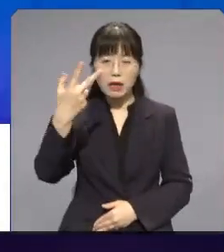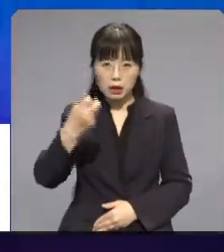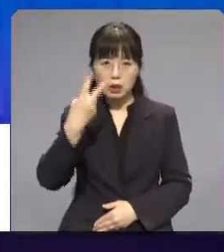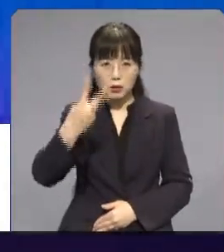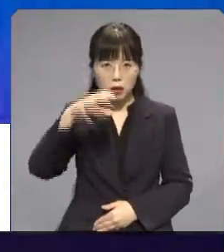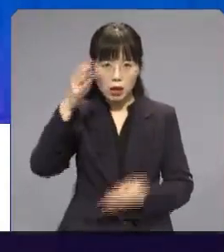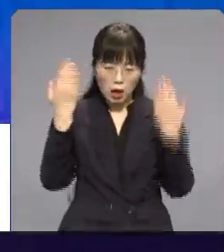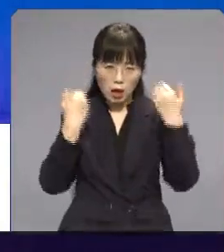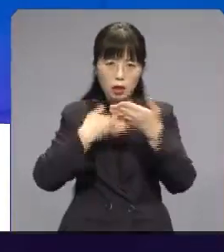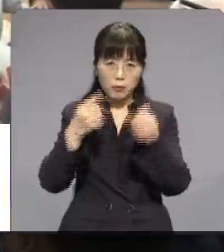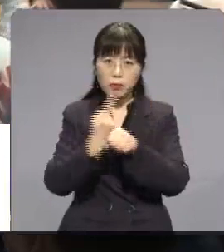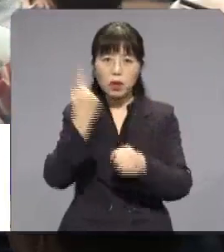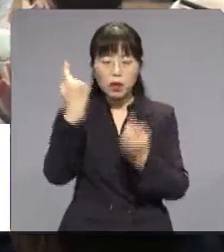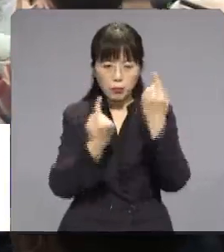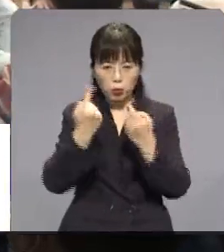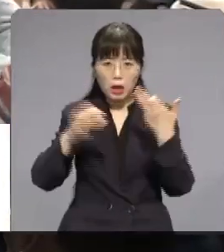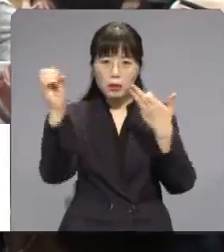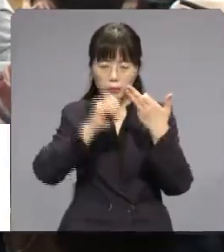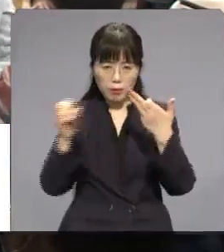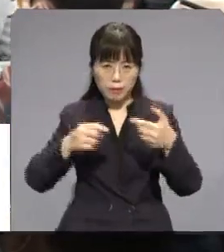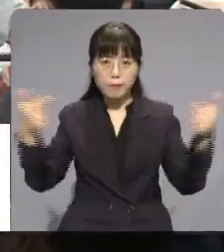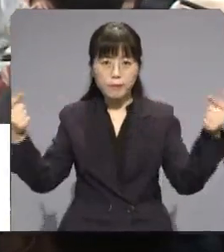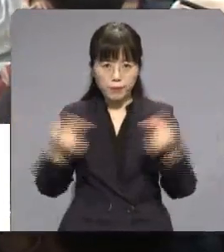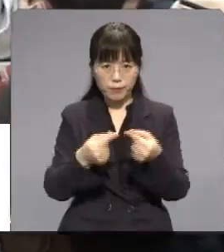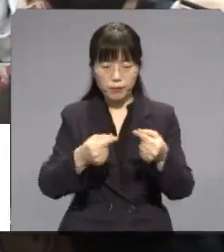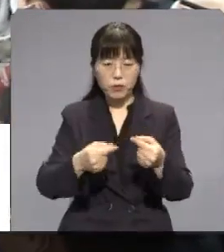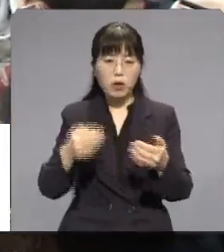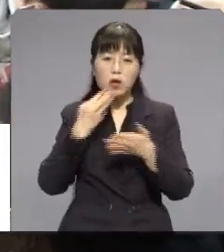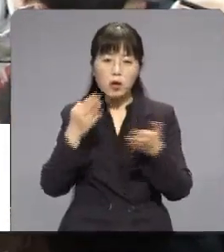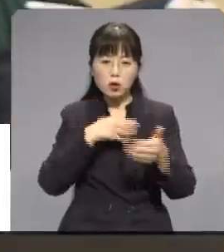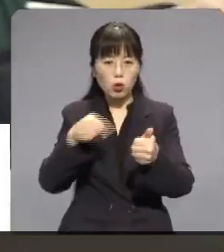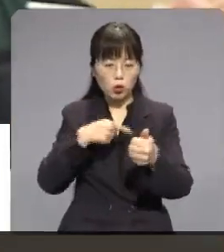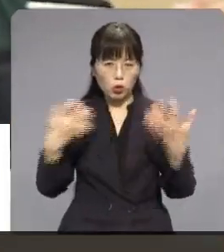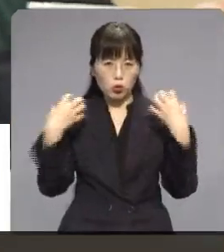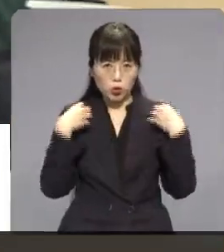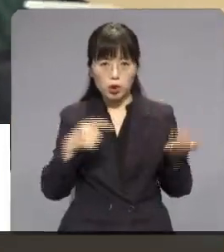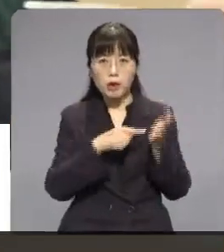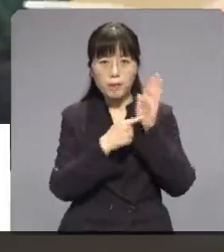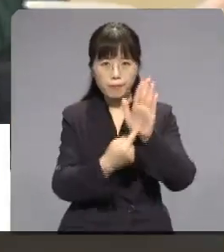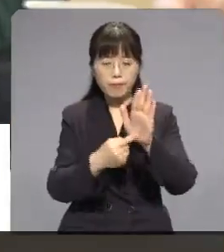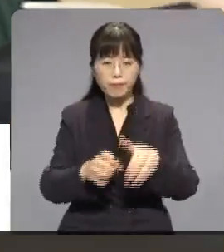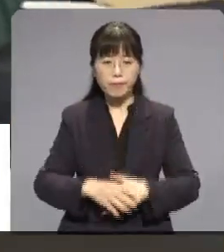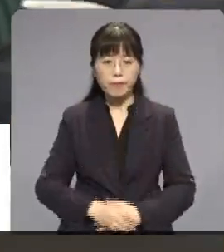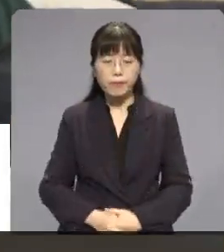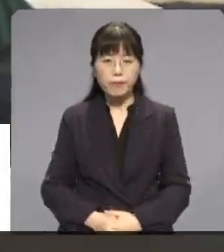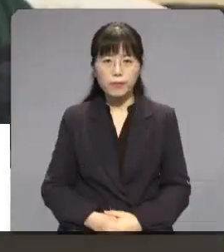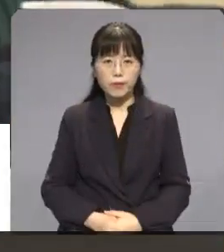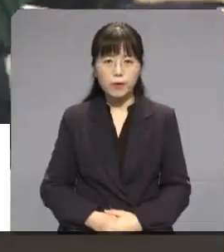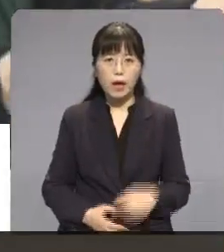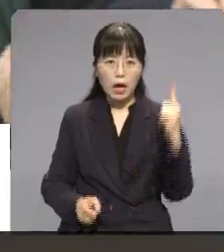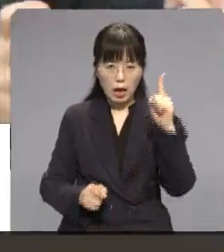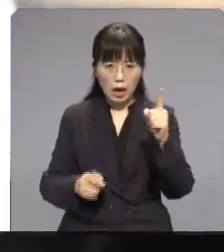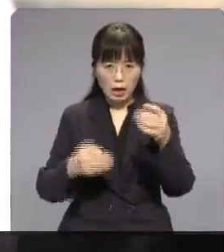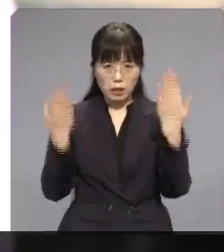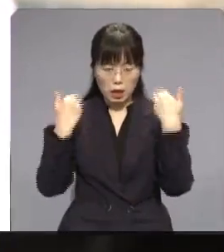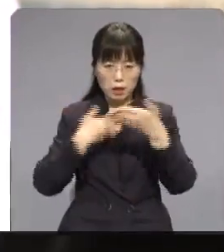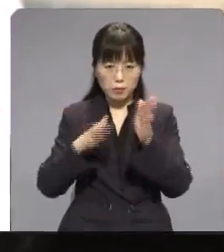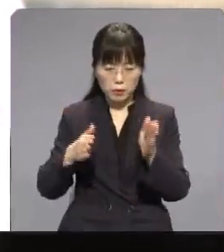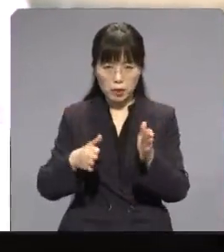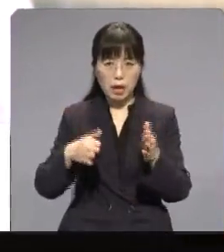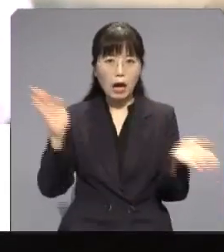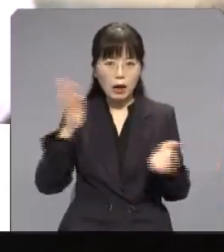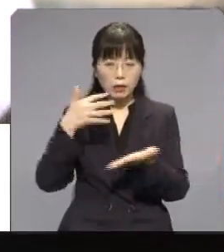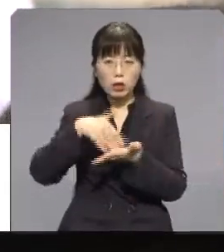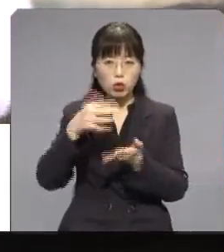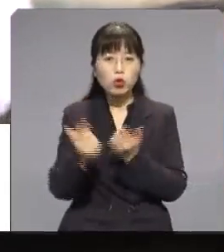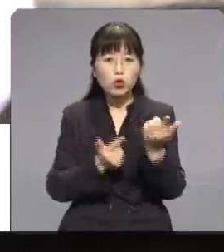13,272학급으로 지난해보다 18% 가까이 줄었다고 경기도교육청이 밝혔습니다. 한 학급당 편성되는 학생